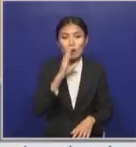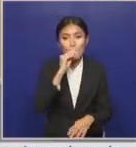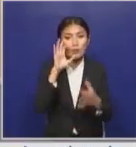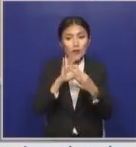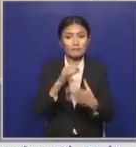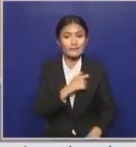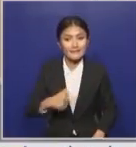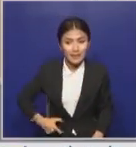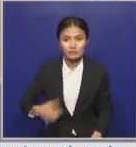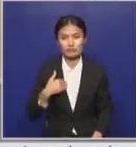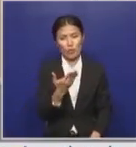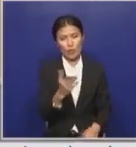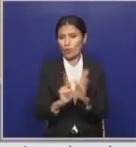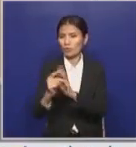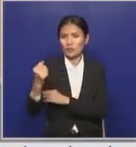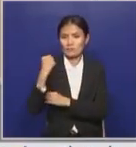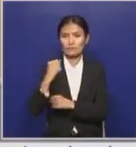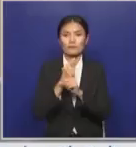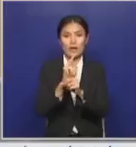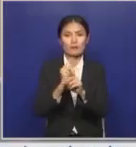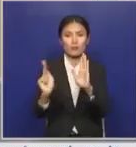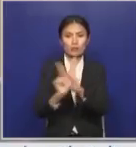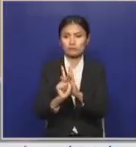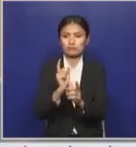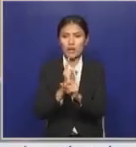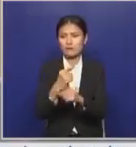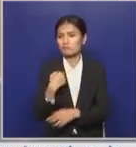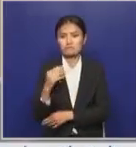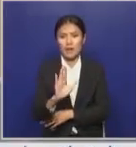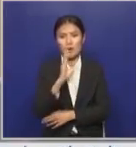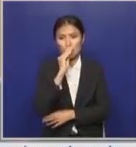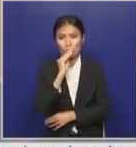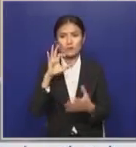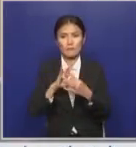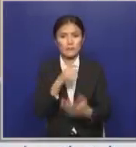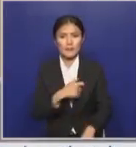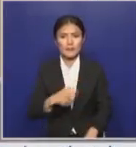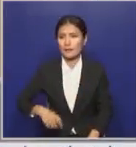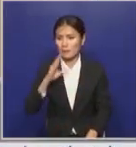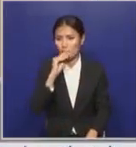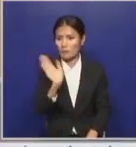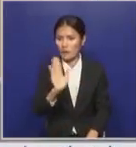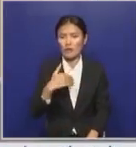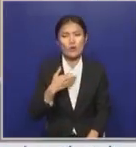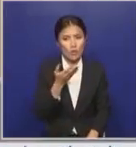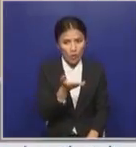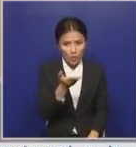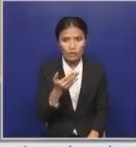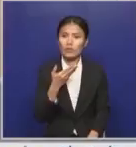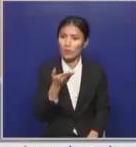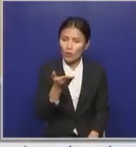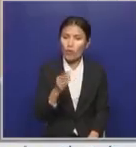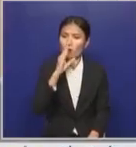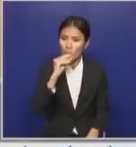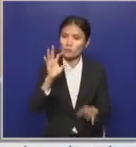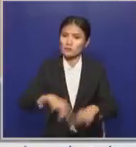ผมขอเข้มงวดตามความบังคับถ้าทำไม่จำเป็นนะครับกรุณาถึงบอกว่าขอใช้ถ้อย